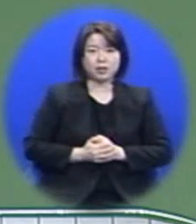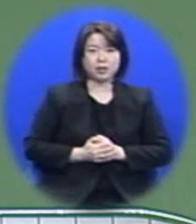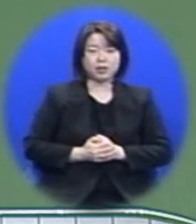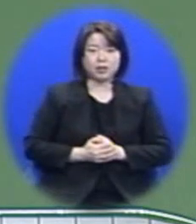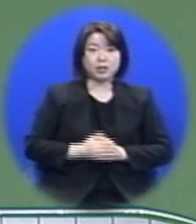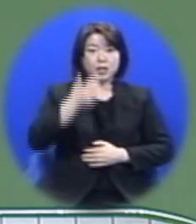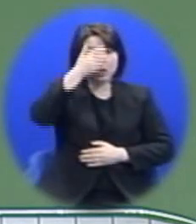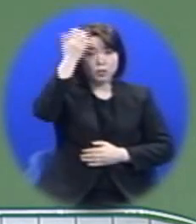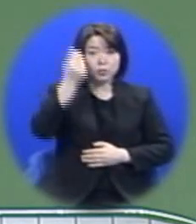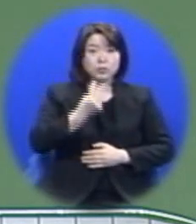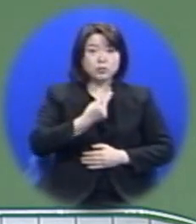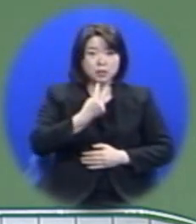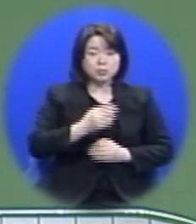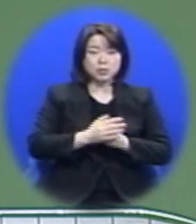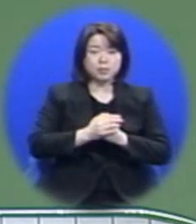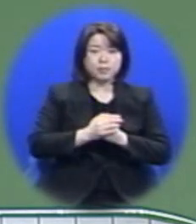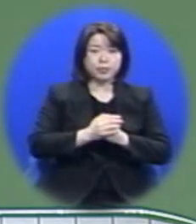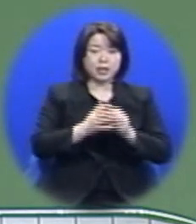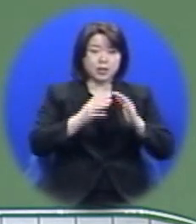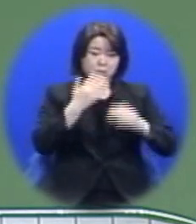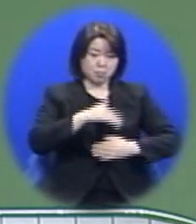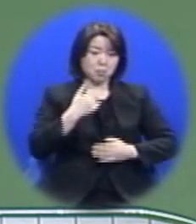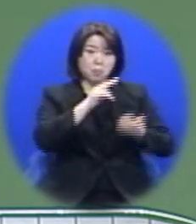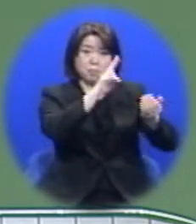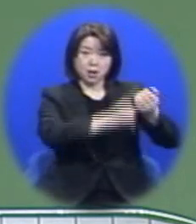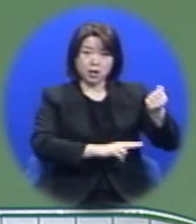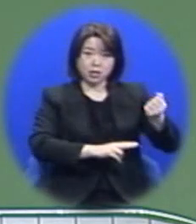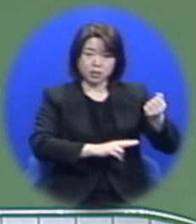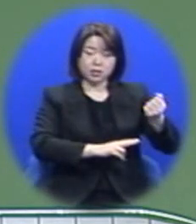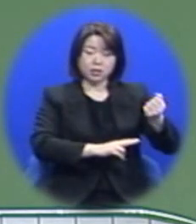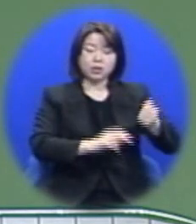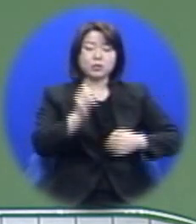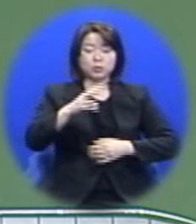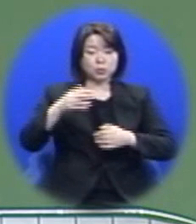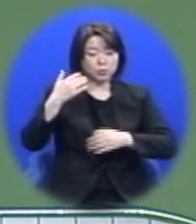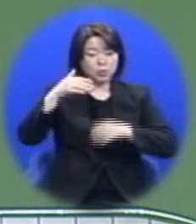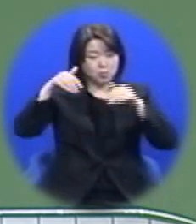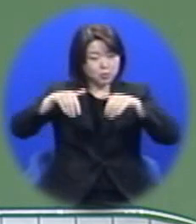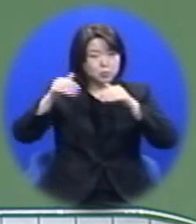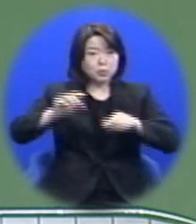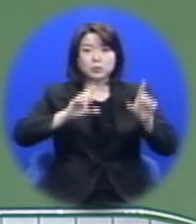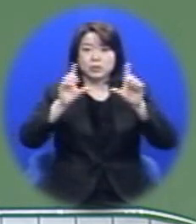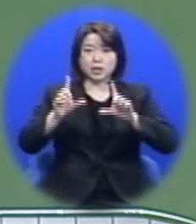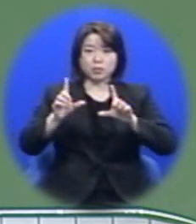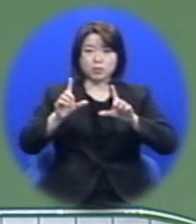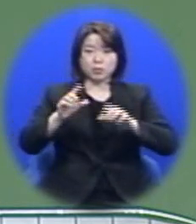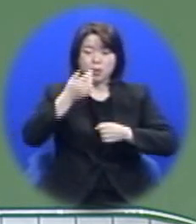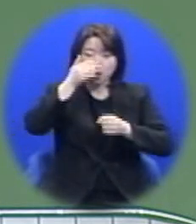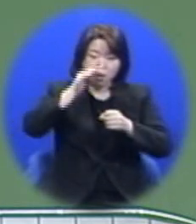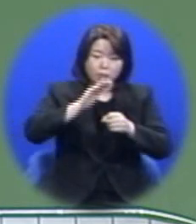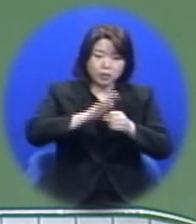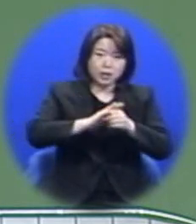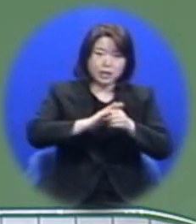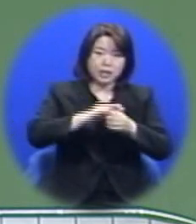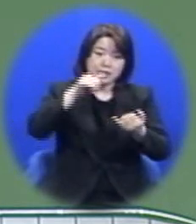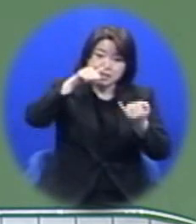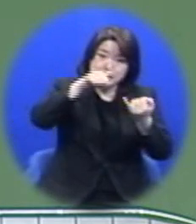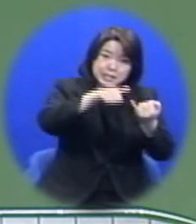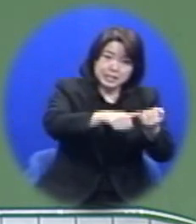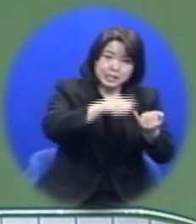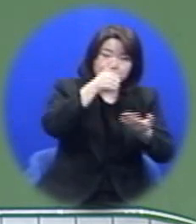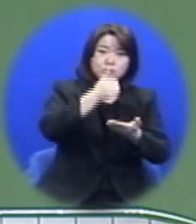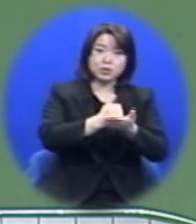요셉은 인신매매를 당하고 종살이를 하고 억울하게 강간 미수범 누명을 쓰고